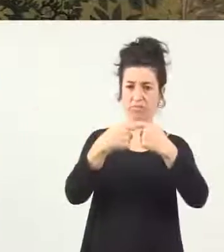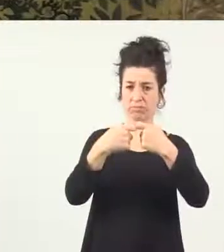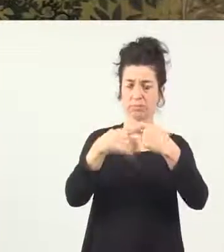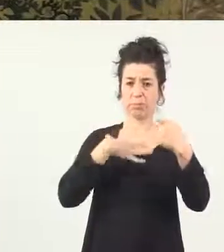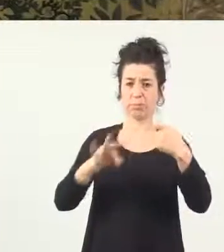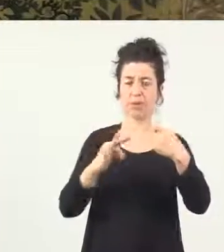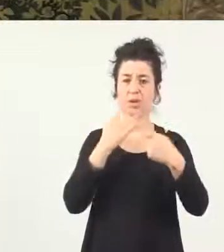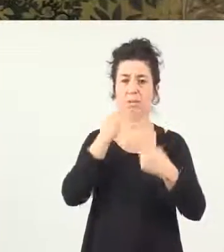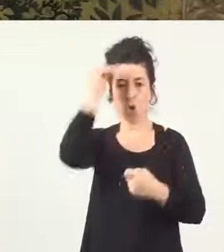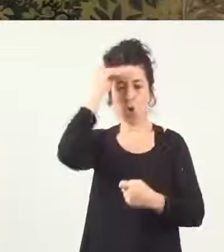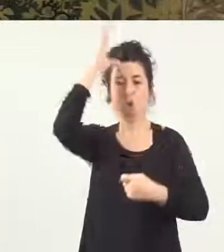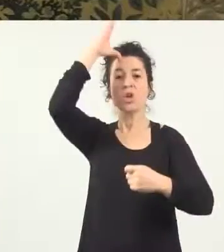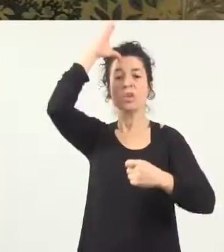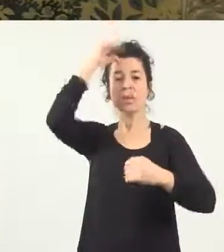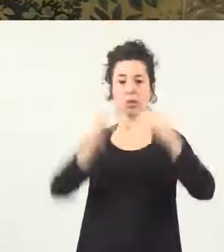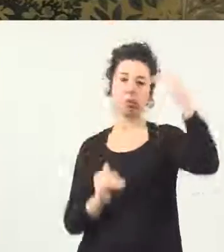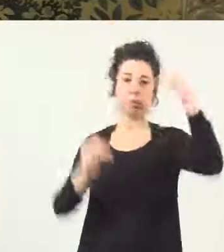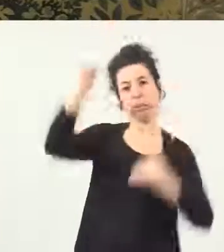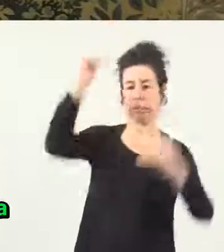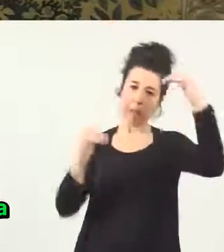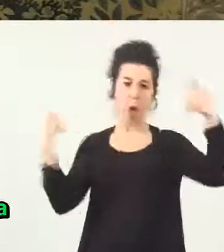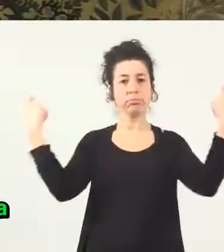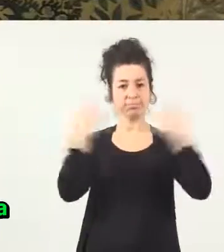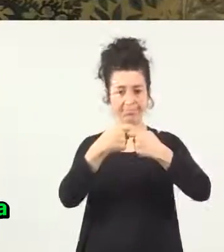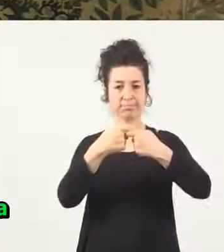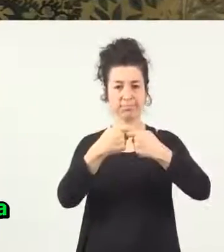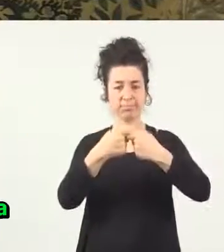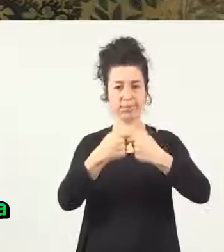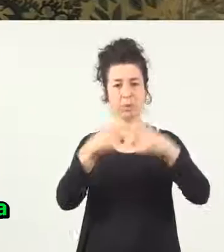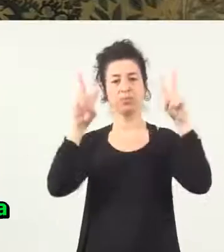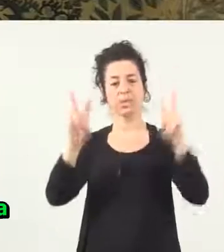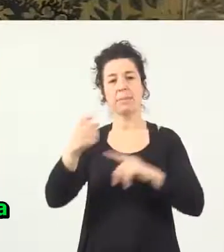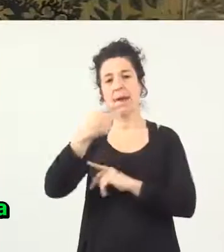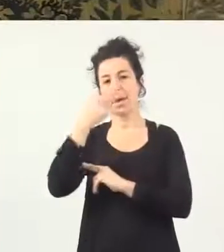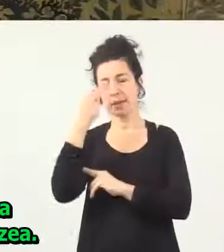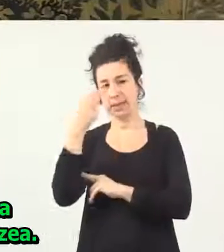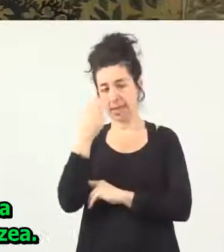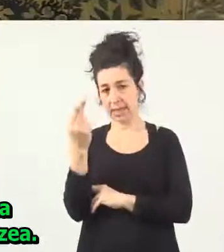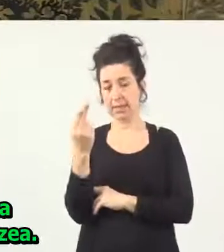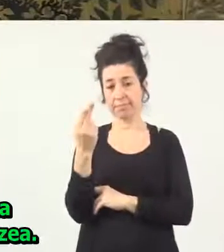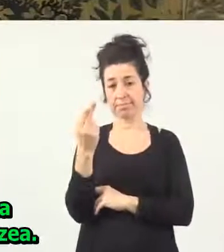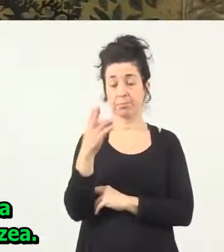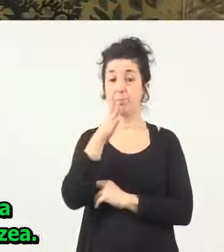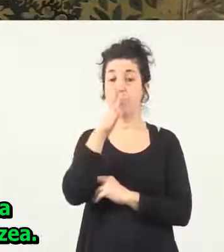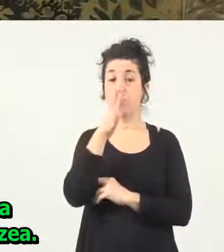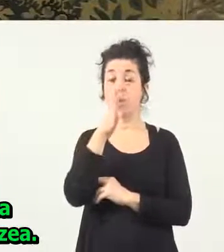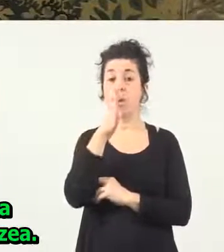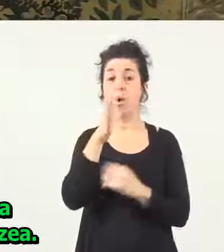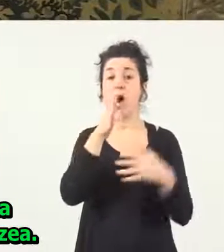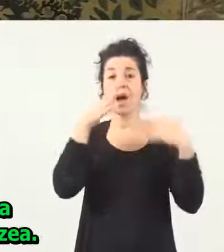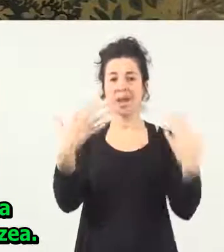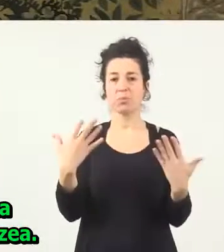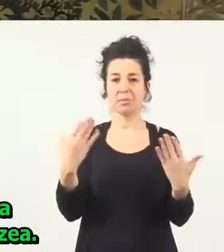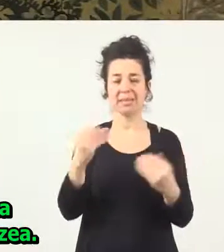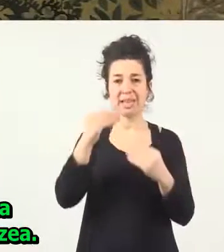ezagutzaren desoreka edo talka bat sortu dezake, eta nik uste dut gai hori interesgarria dela alde batetik, ze, klaro, gaur egun feminismoaren ezagutza